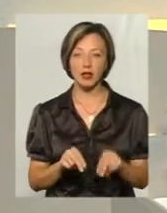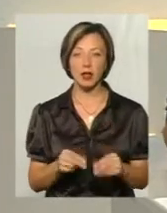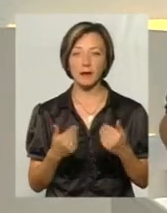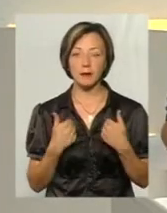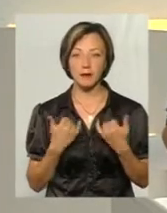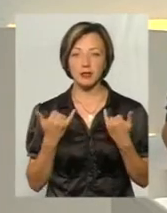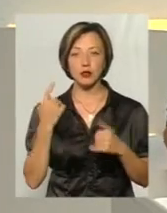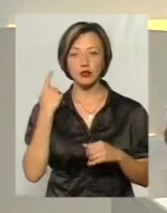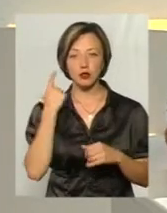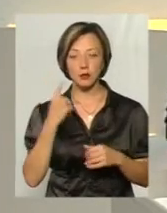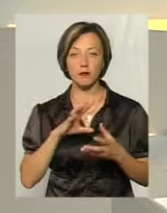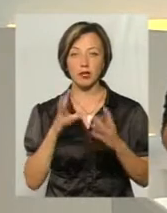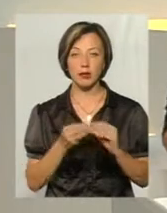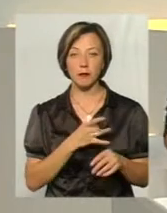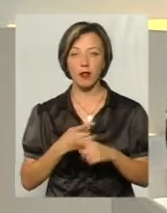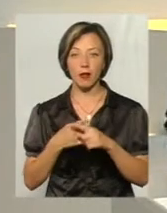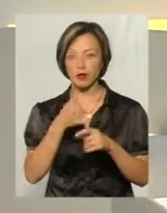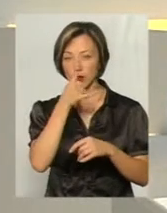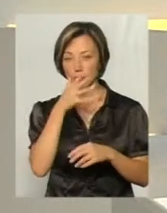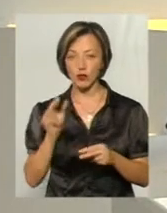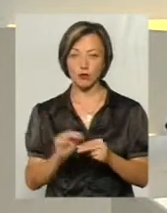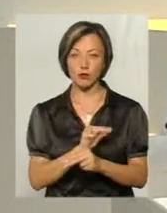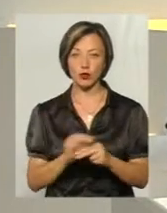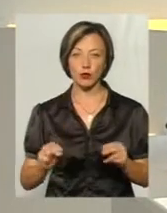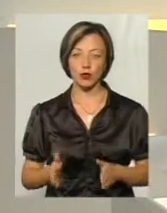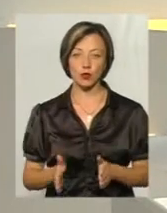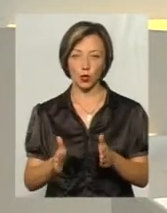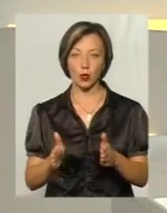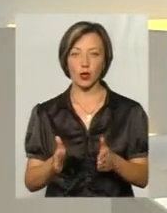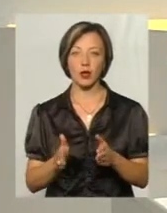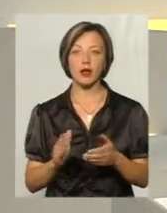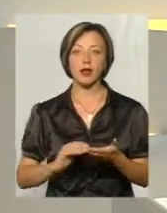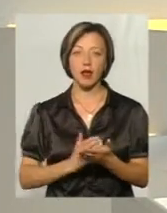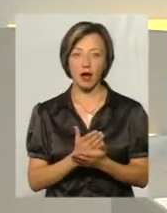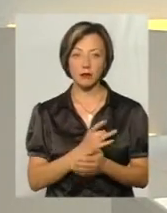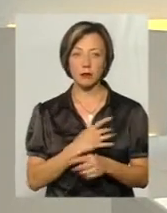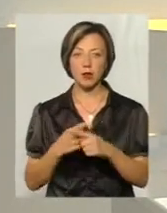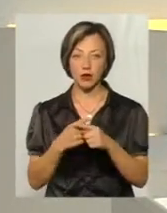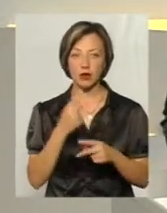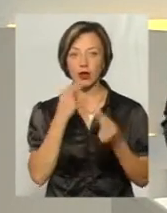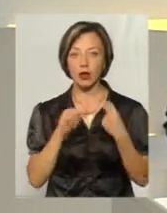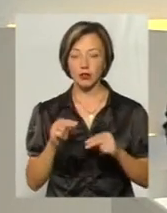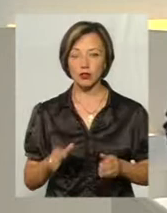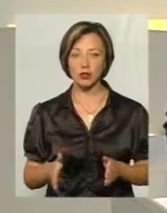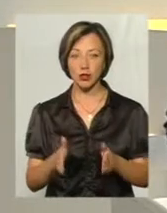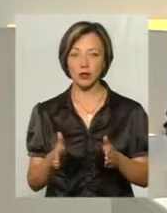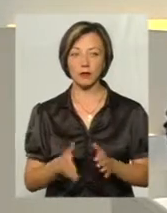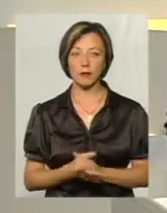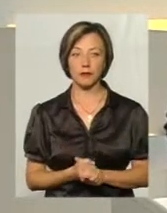зараз чуємо, що в принципі білоруси не можуть ремонтувати наші дороги? Якість білорусів краща дорог?